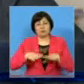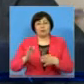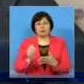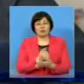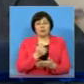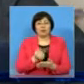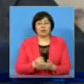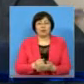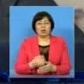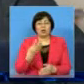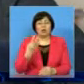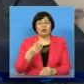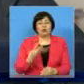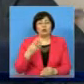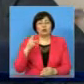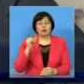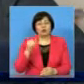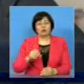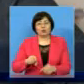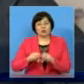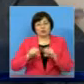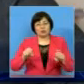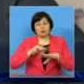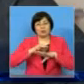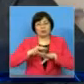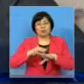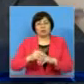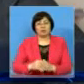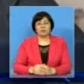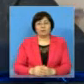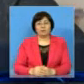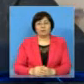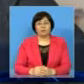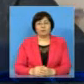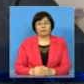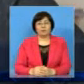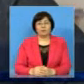жерде 4 құдық деген жерден тартылды. Сол бұны